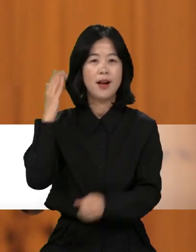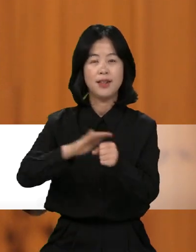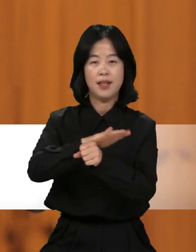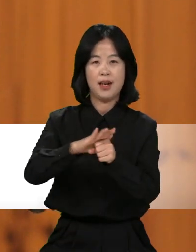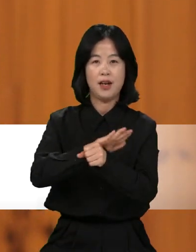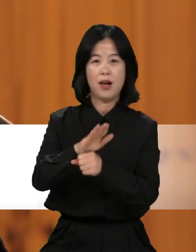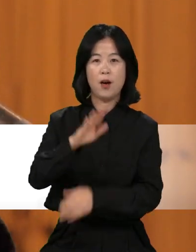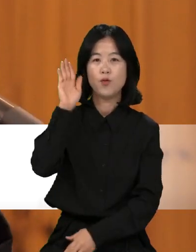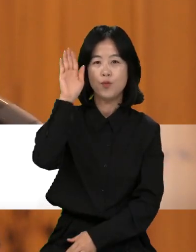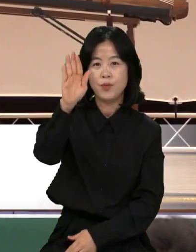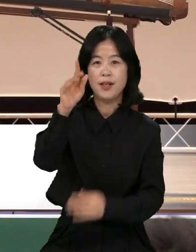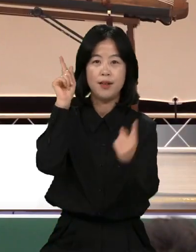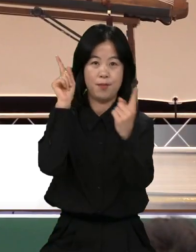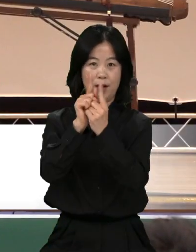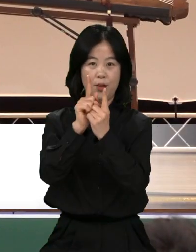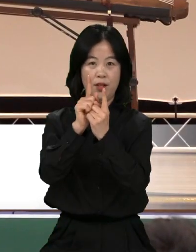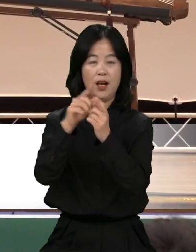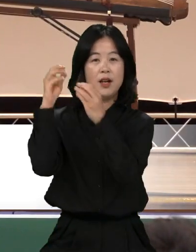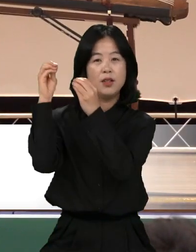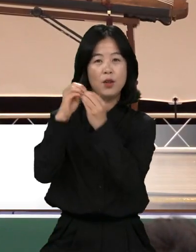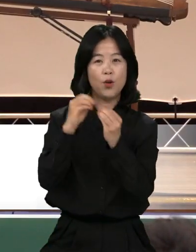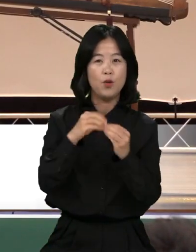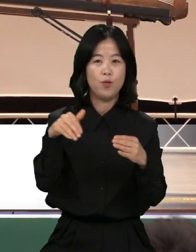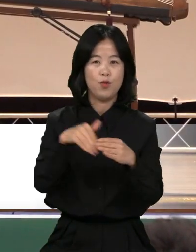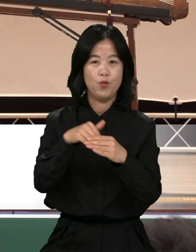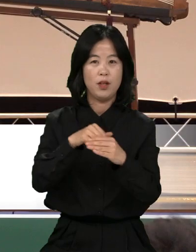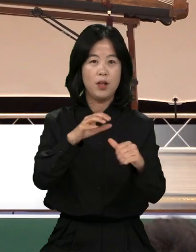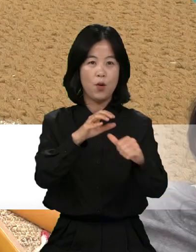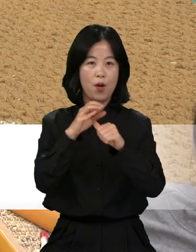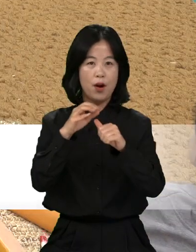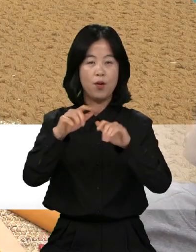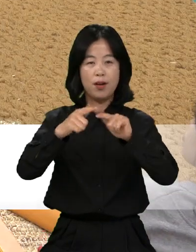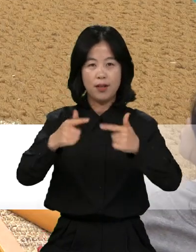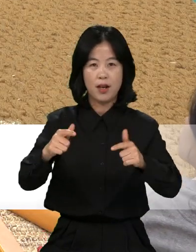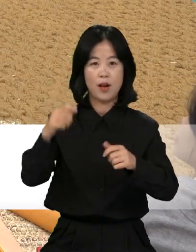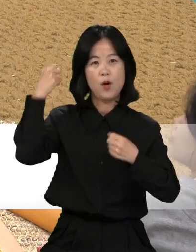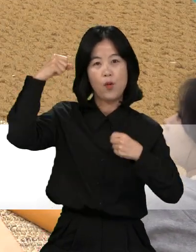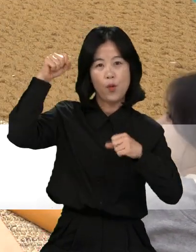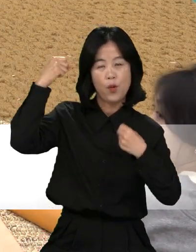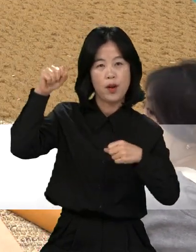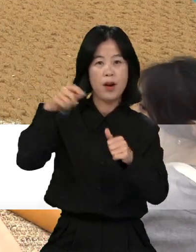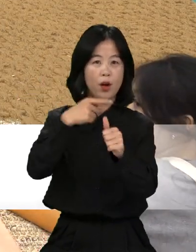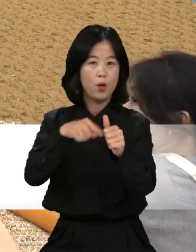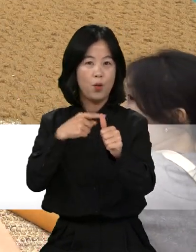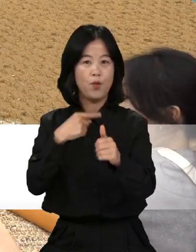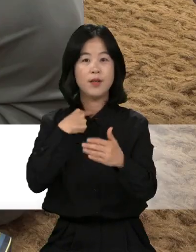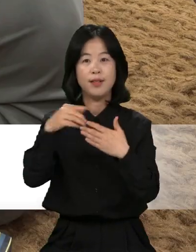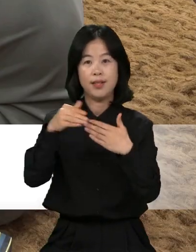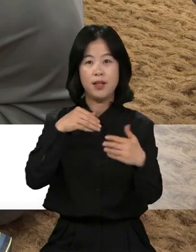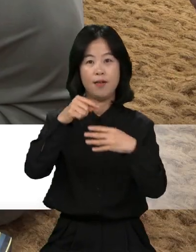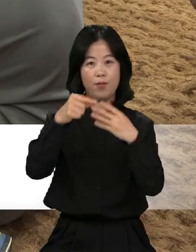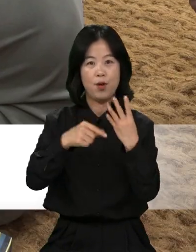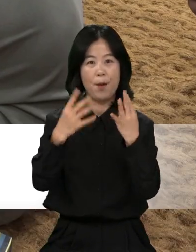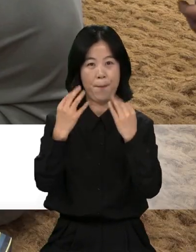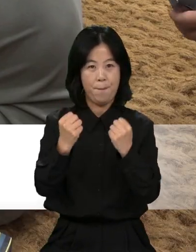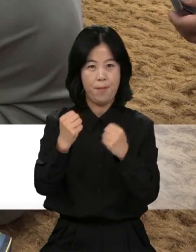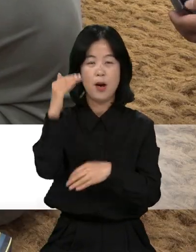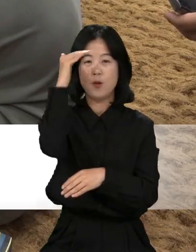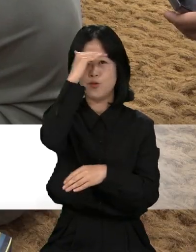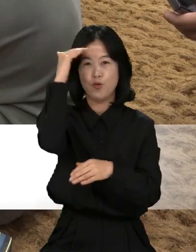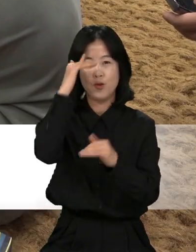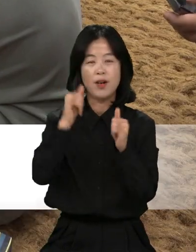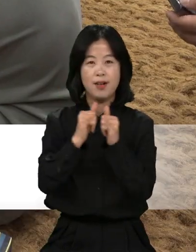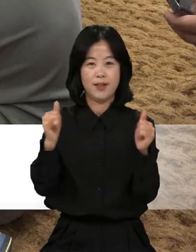과거를 품고 미래를 마주하다라는 주제로 열렸으며 전통 문화를 활용한 다채로운 공연과 학술, 체험